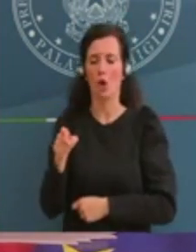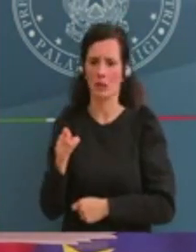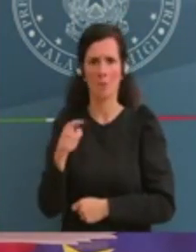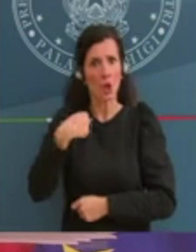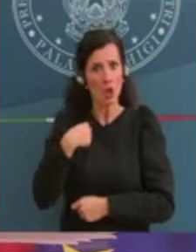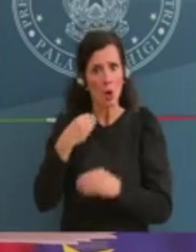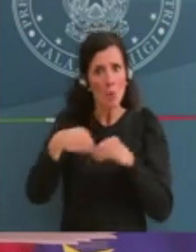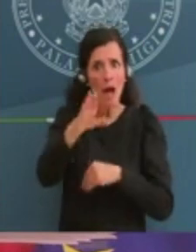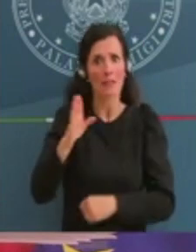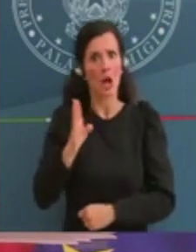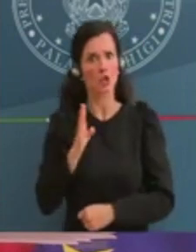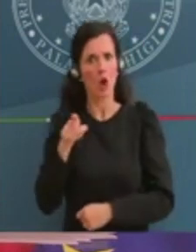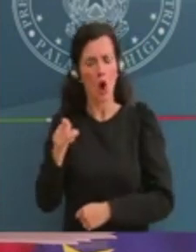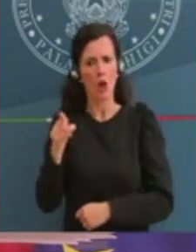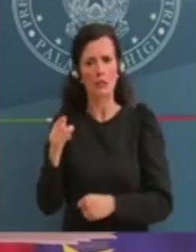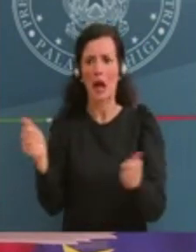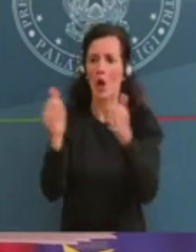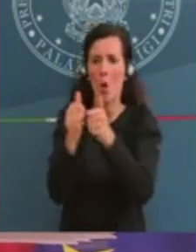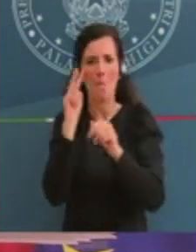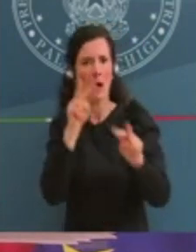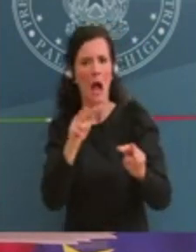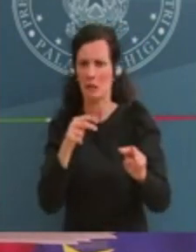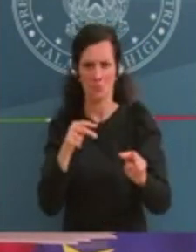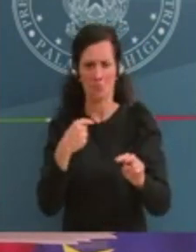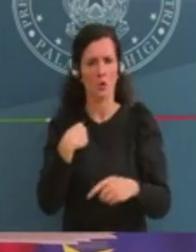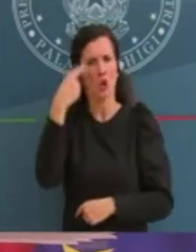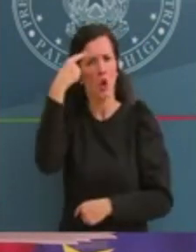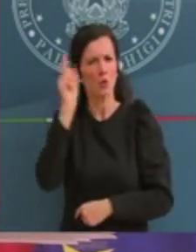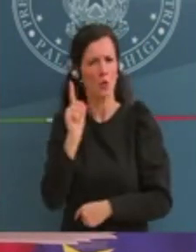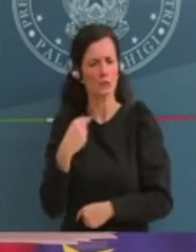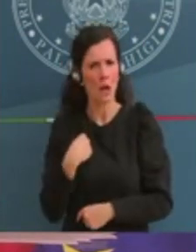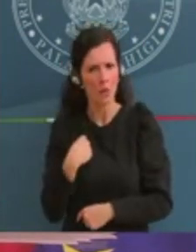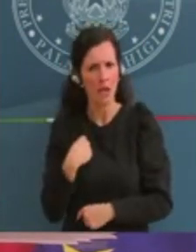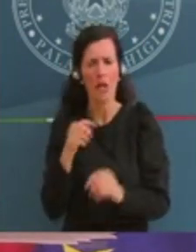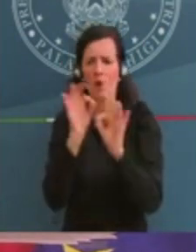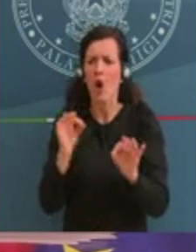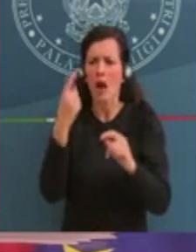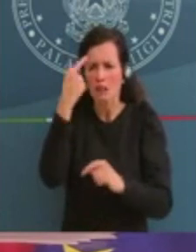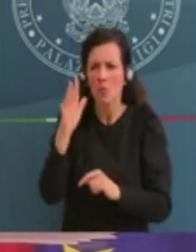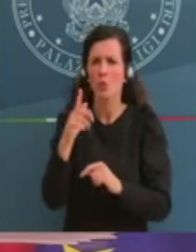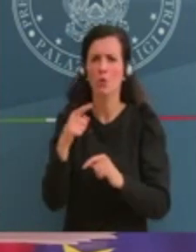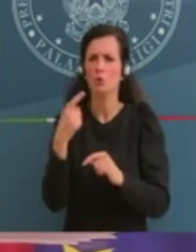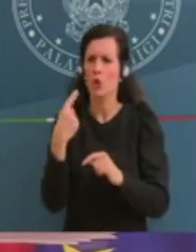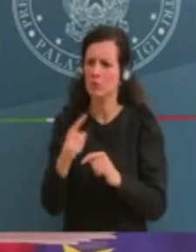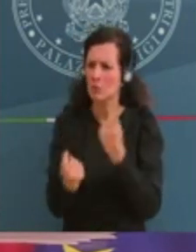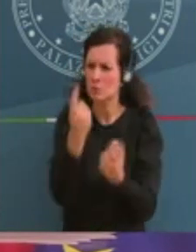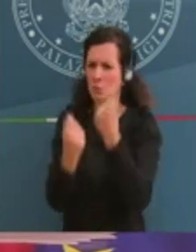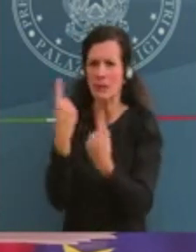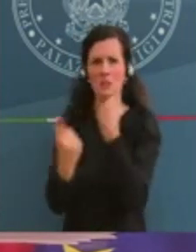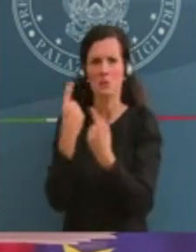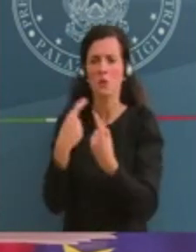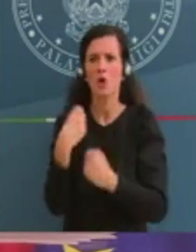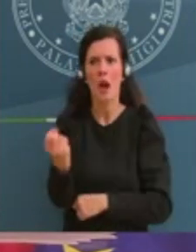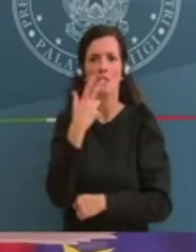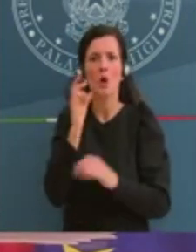che c'è stato vorrei chiarire che la scorta non era lì per la mia compagna era lì per me io ero a 20 metri la